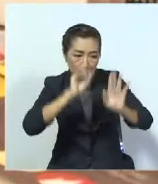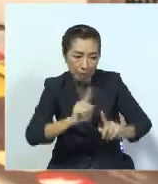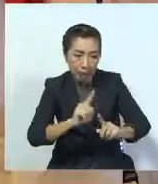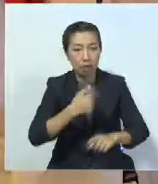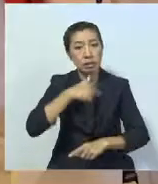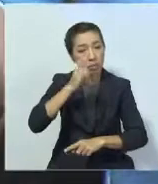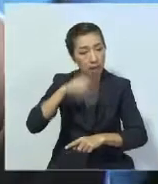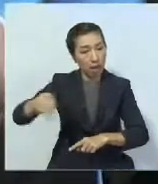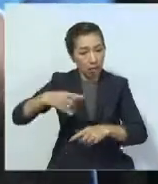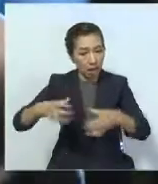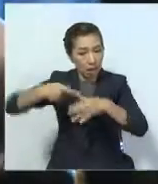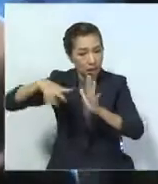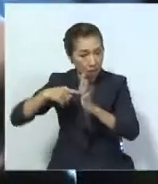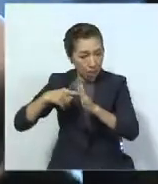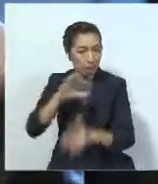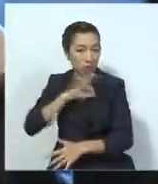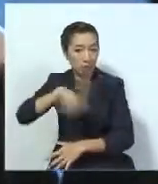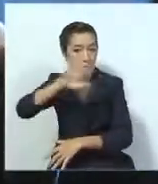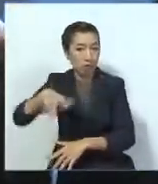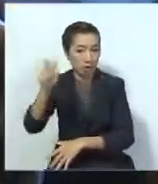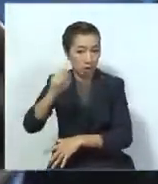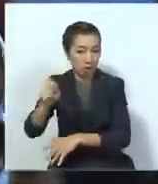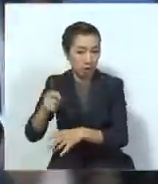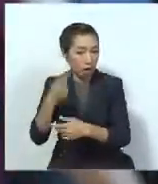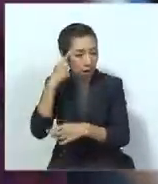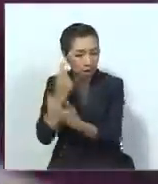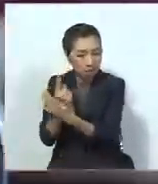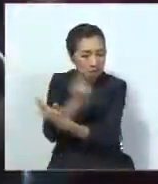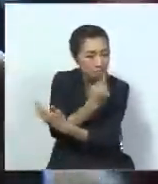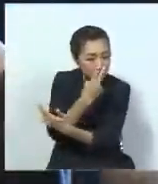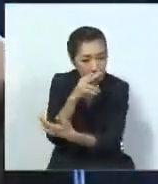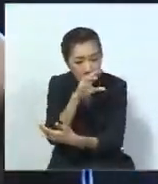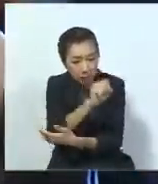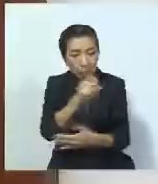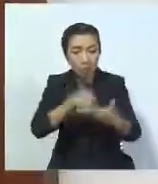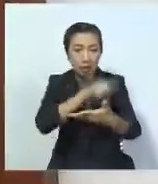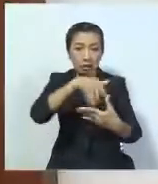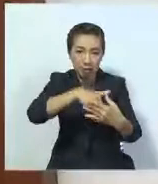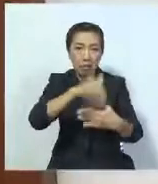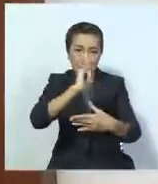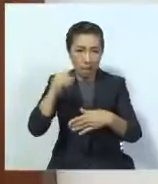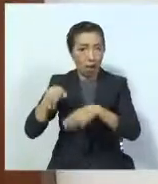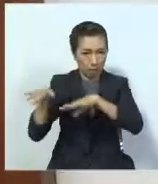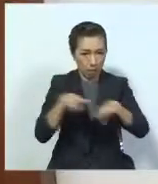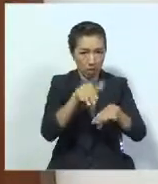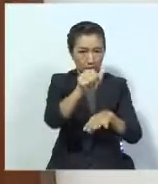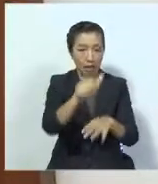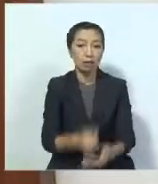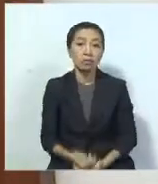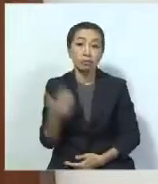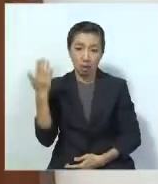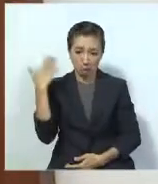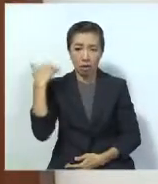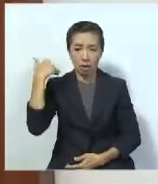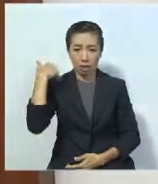าตให้สภาเสรีนิยมและประชาธิปไตยแห่งเอเชียส่งตัวแทนเข้าร่วมสังเกตการการเลือกตั้งของไทยที่ผ่าน